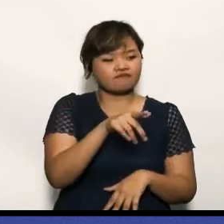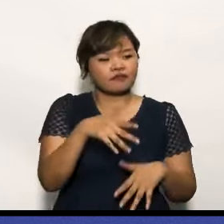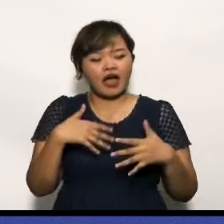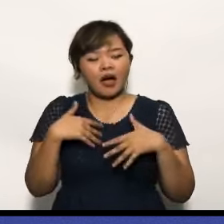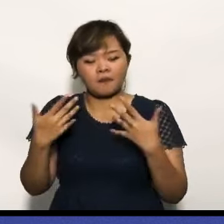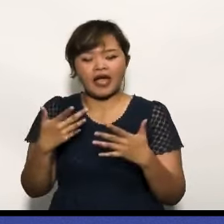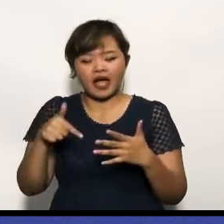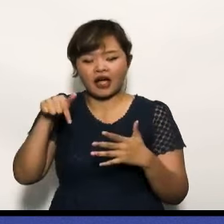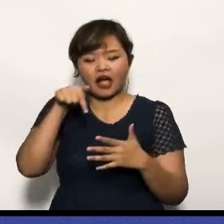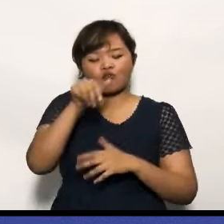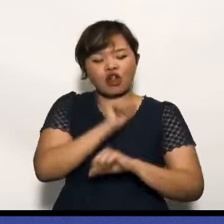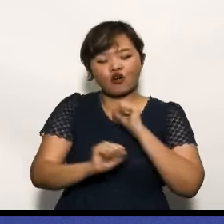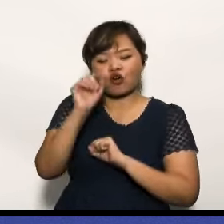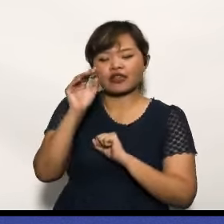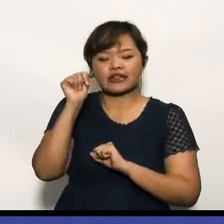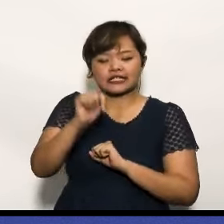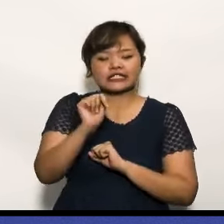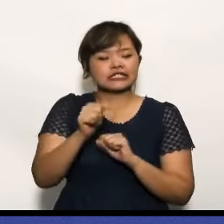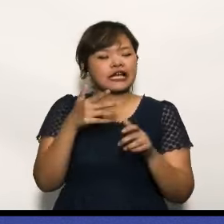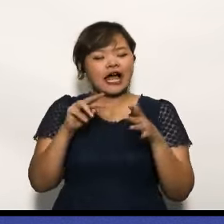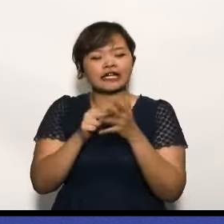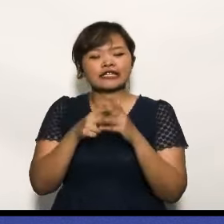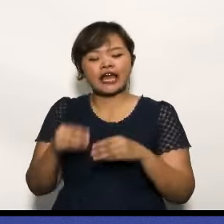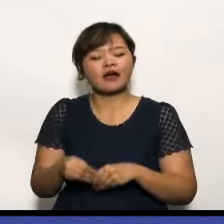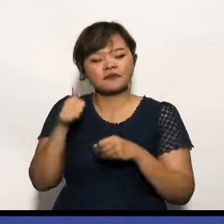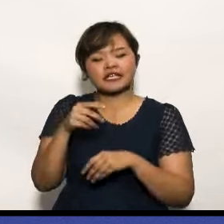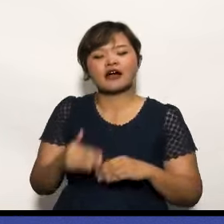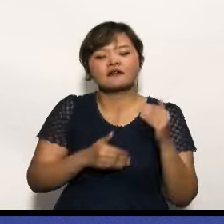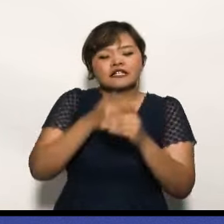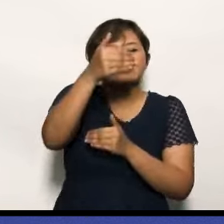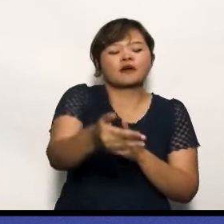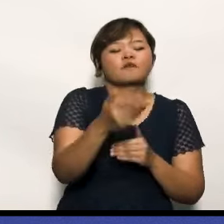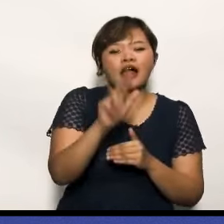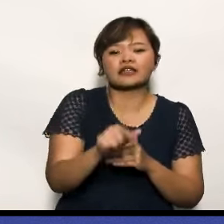here won't get you there. Jadi kita lihat pada saat itu apa yang membawa